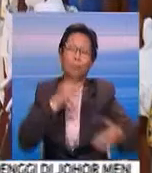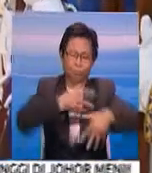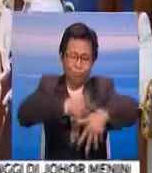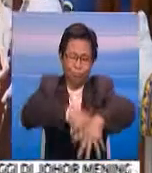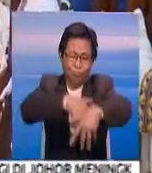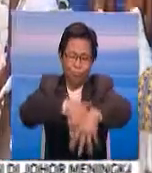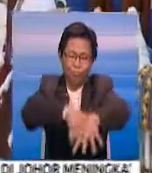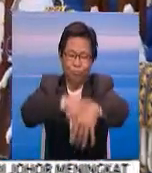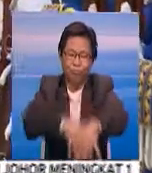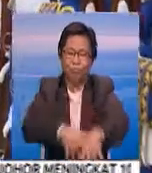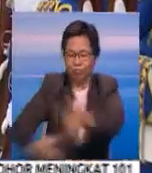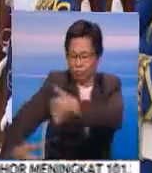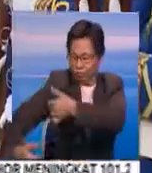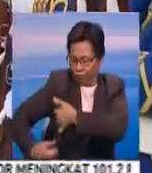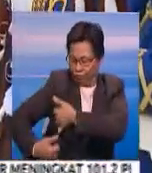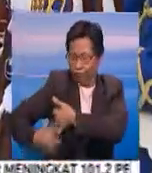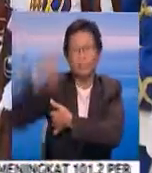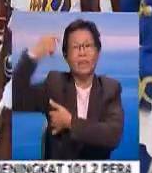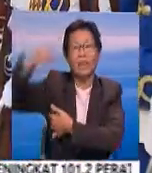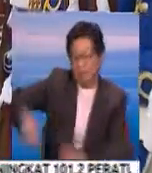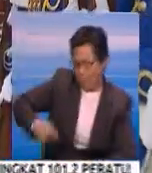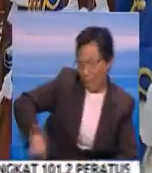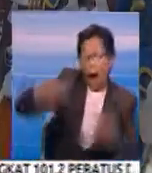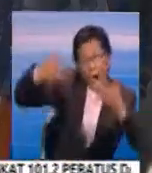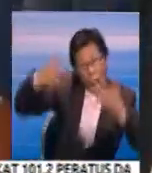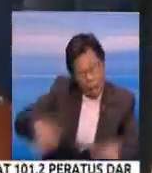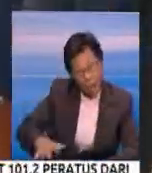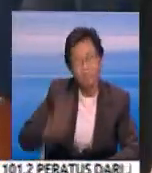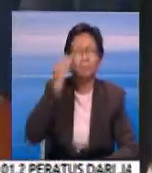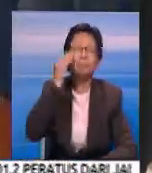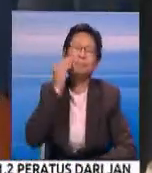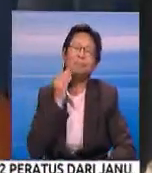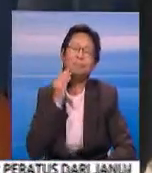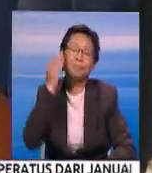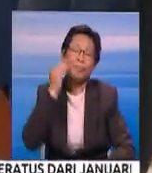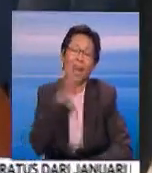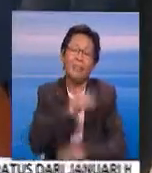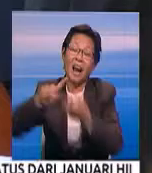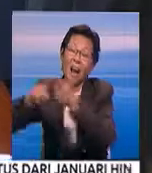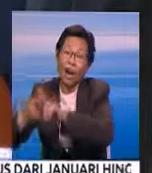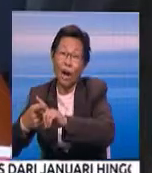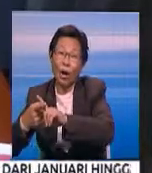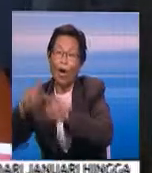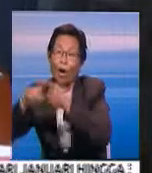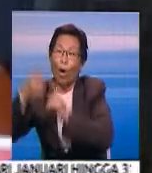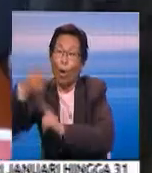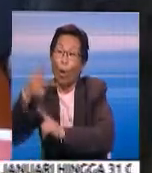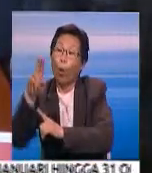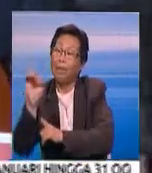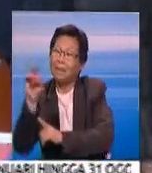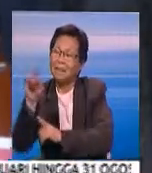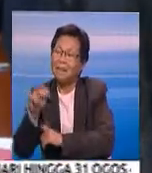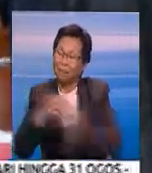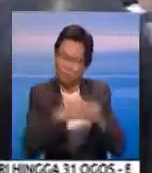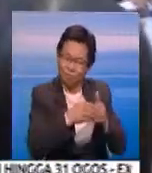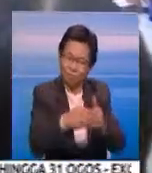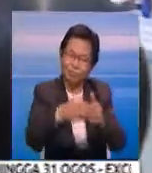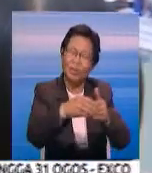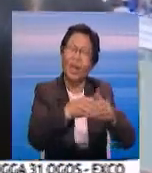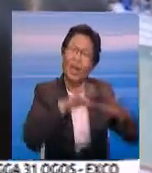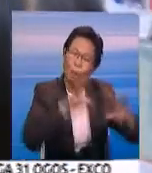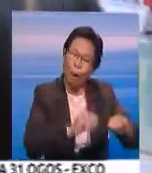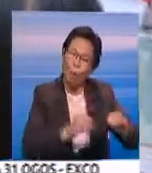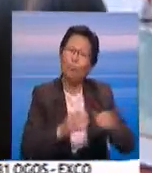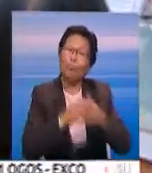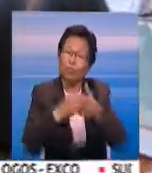pasukan keselamatan Kemboja. Sejurus itu, Tun Dr. Mahathir dan rakan sejawatan Hun Sen mengetuai mesyuarat dua